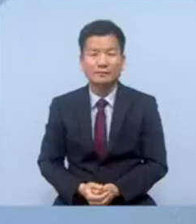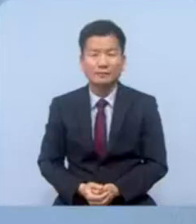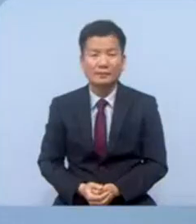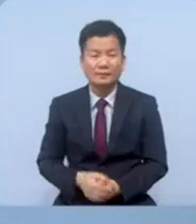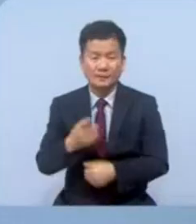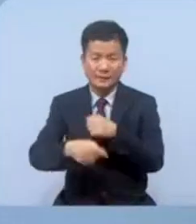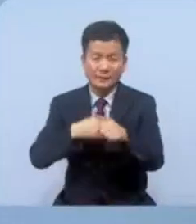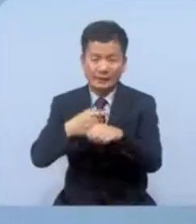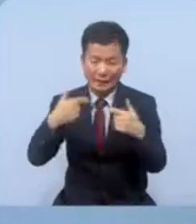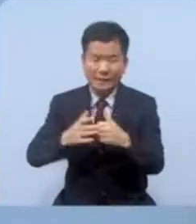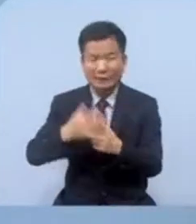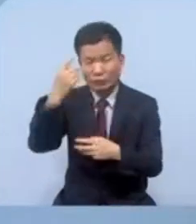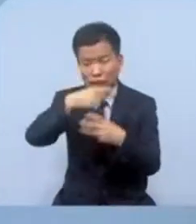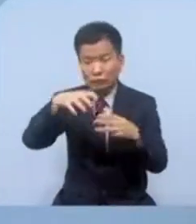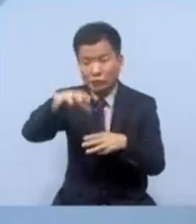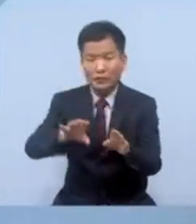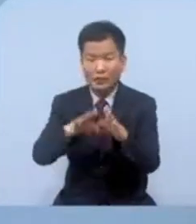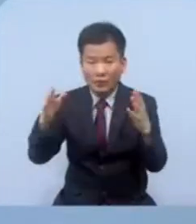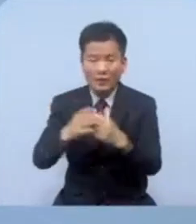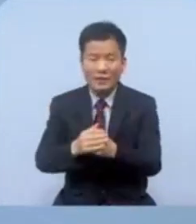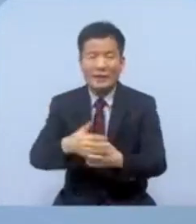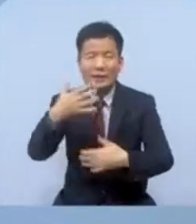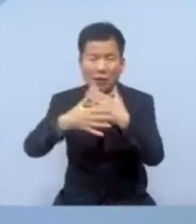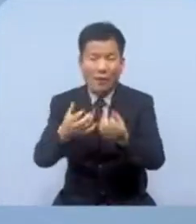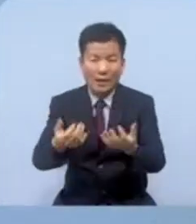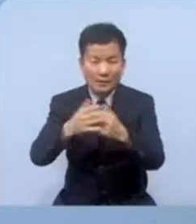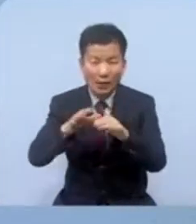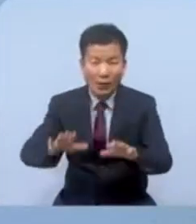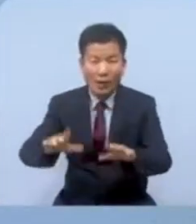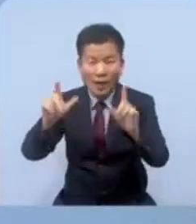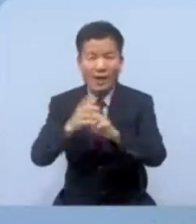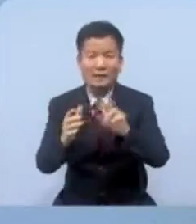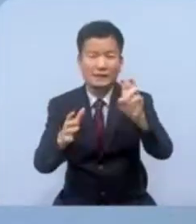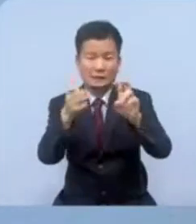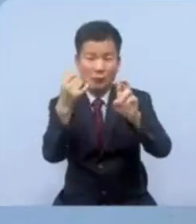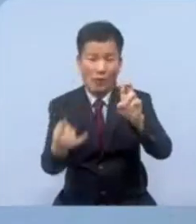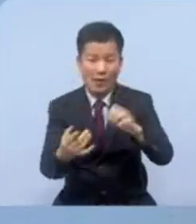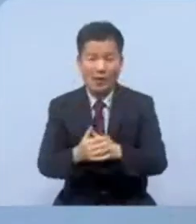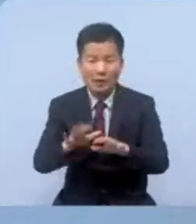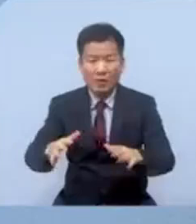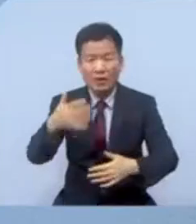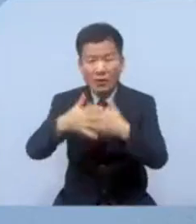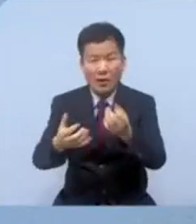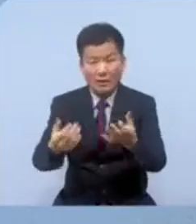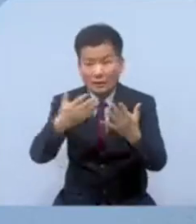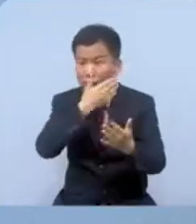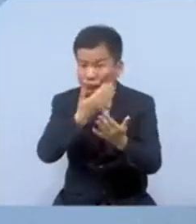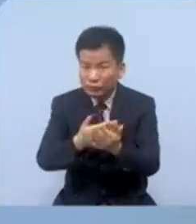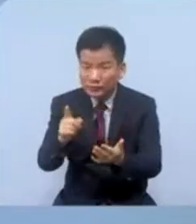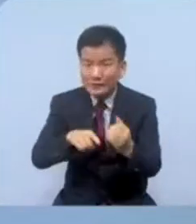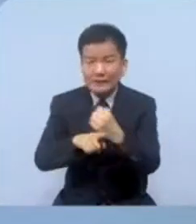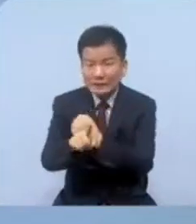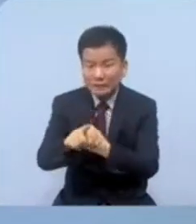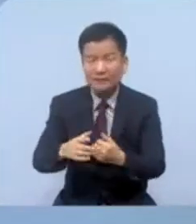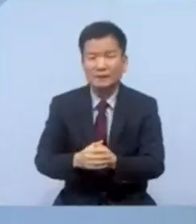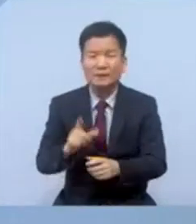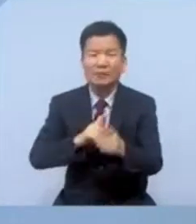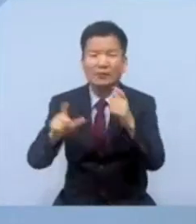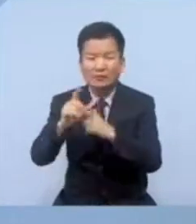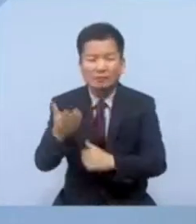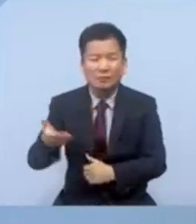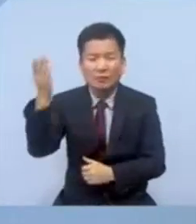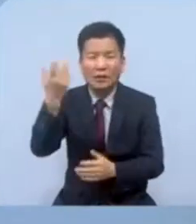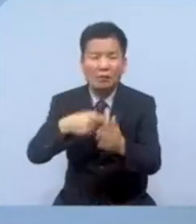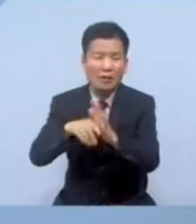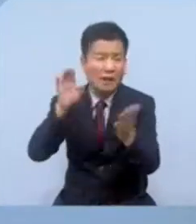해마다 청주에서 열리는 국제 단편영화제가 올해로 20회를 맞았습니다 이번 영화제의 핵심과 의미 또 더 큰